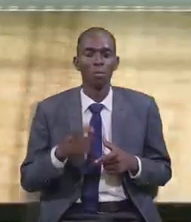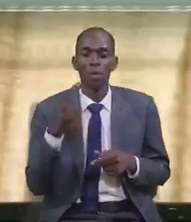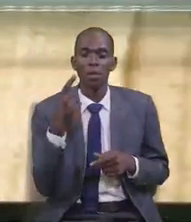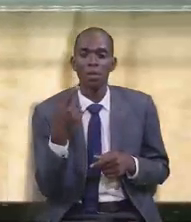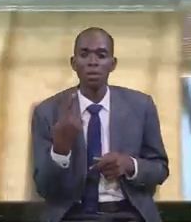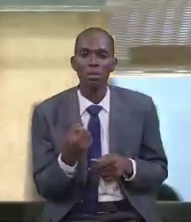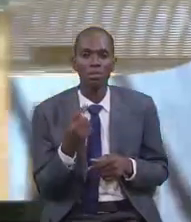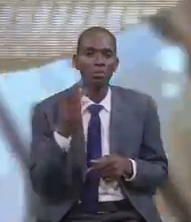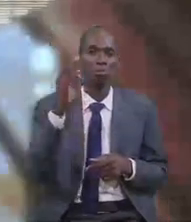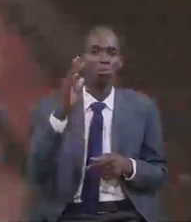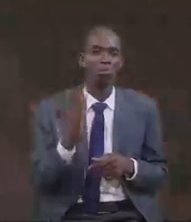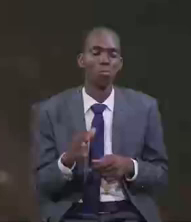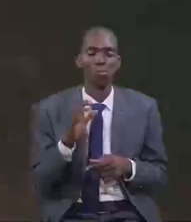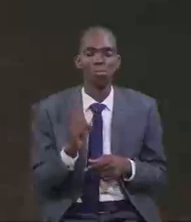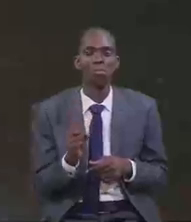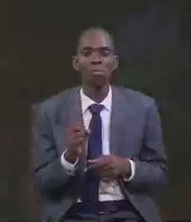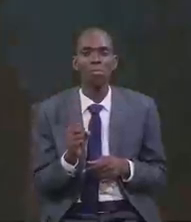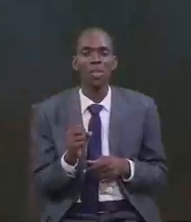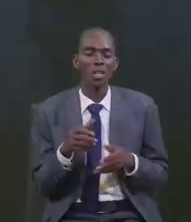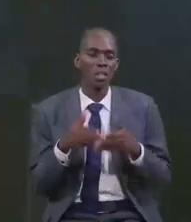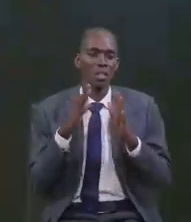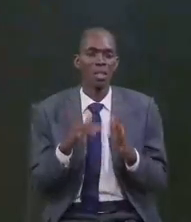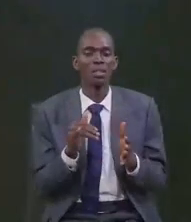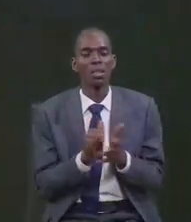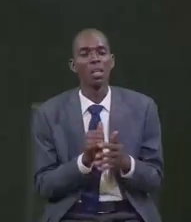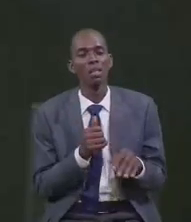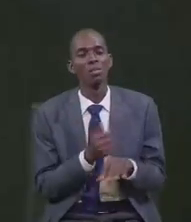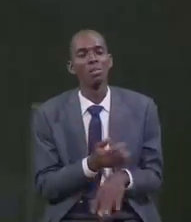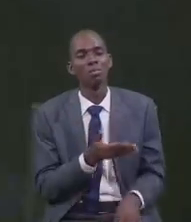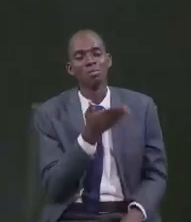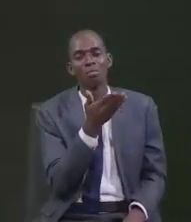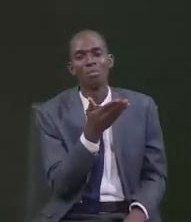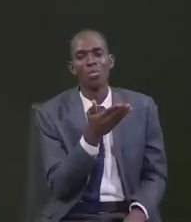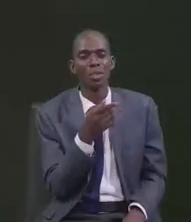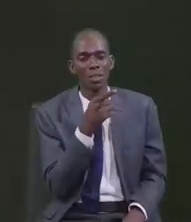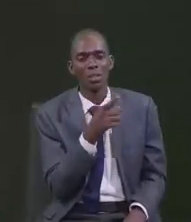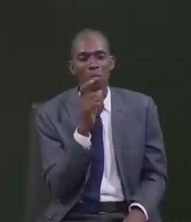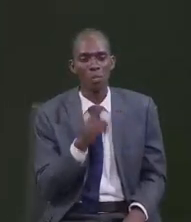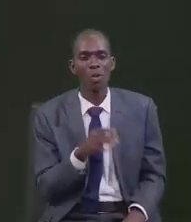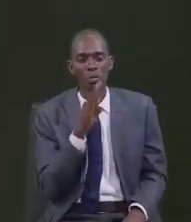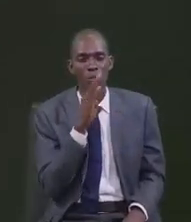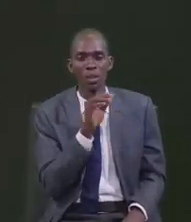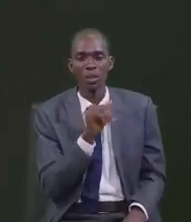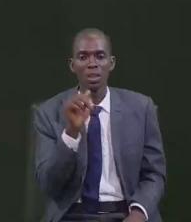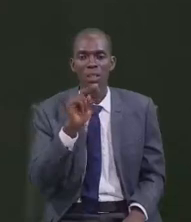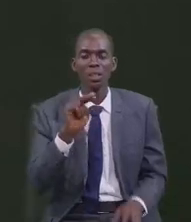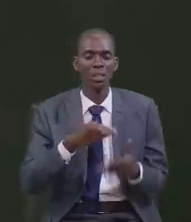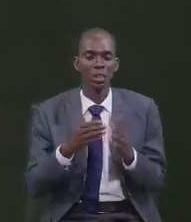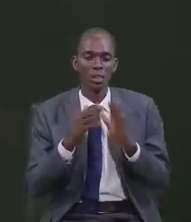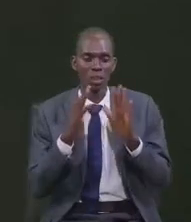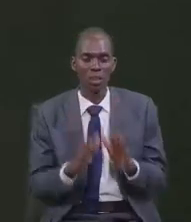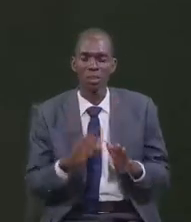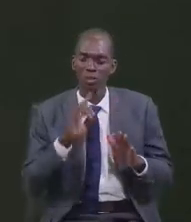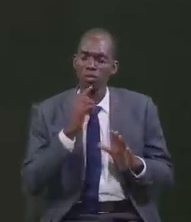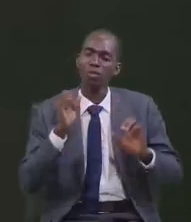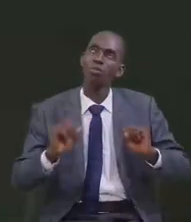produit ces Nazaréens, que mon frère là doit être un Nazaréen consacré à Dieu et la